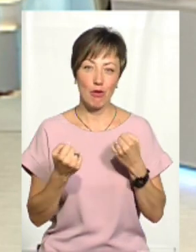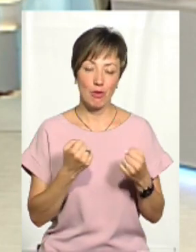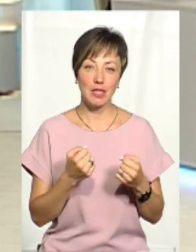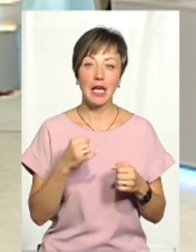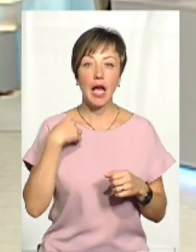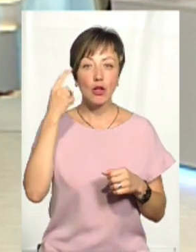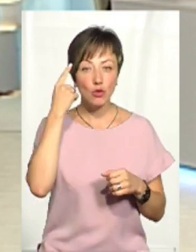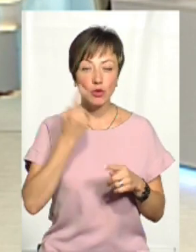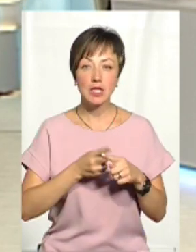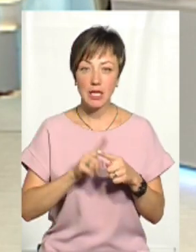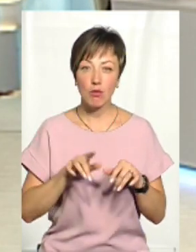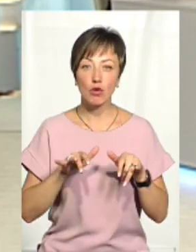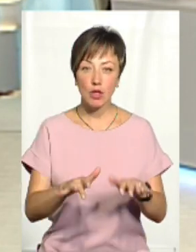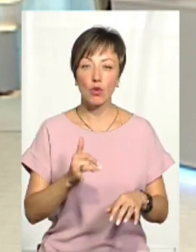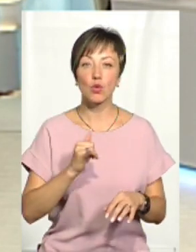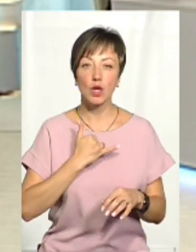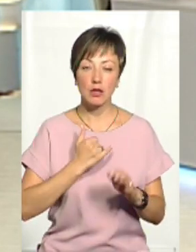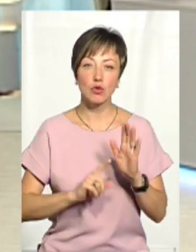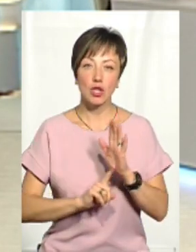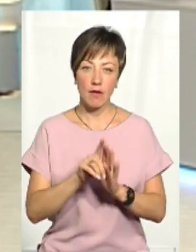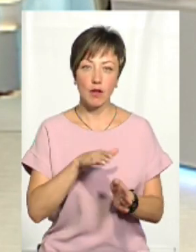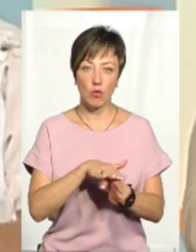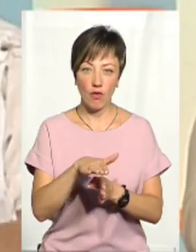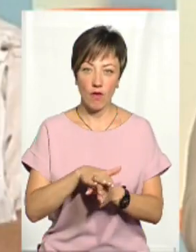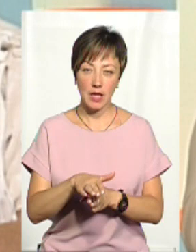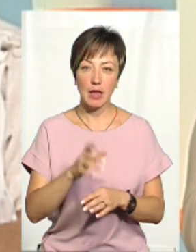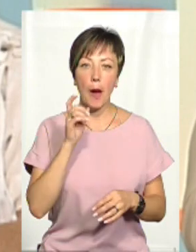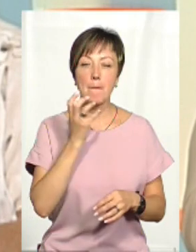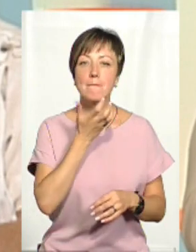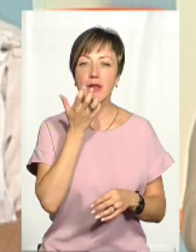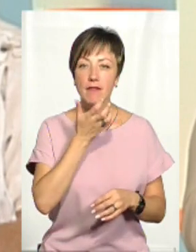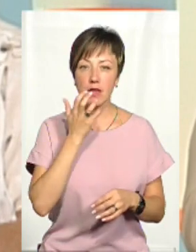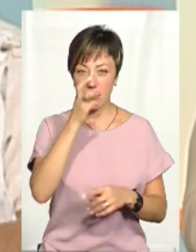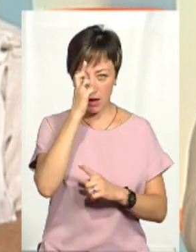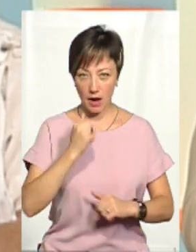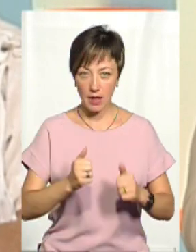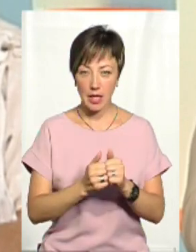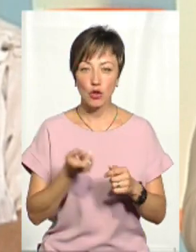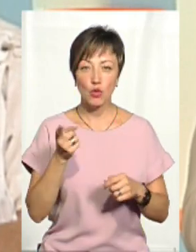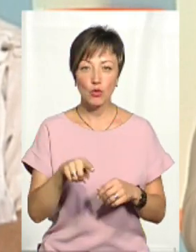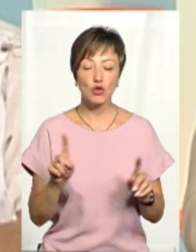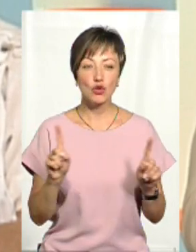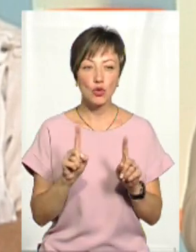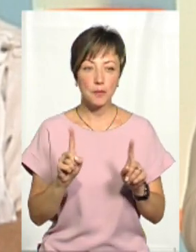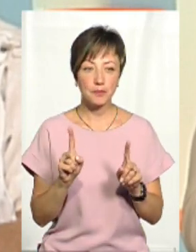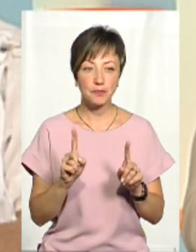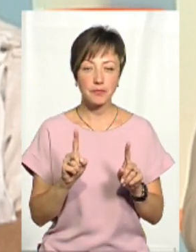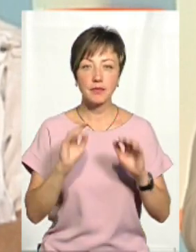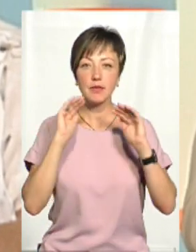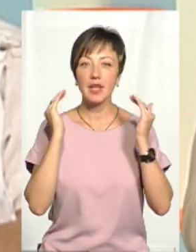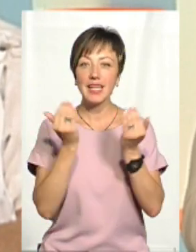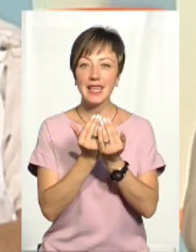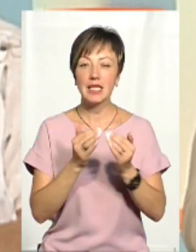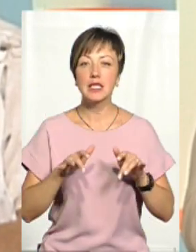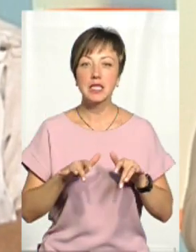бороти. І я думаю, що цей процес у нас вже почав відбуватися на півдні нашої країни. Тому що